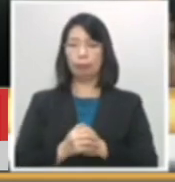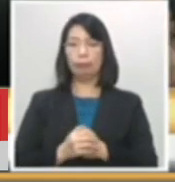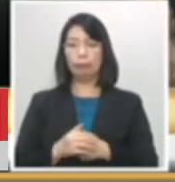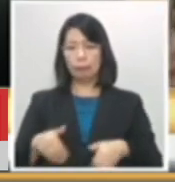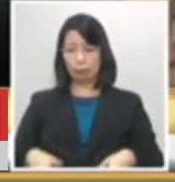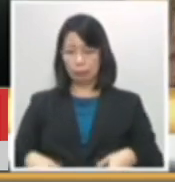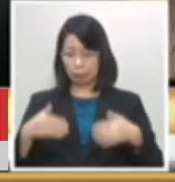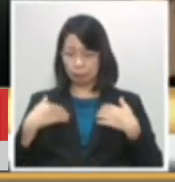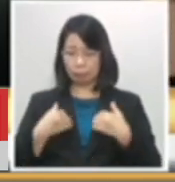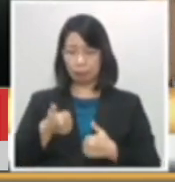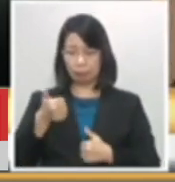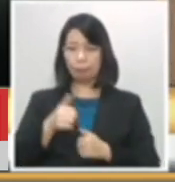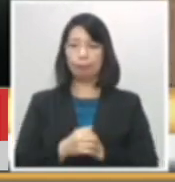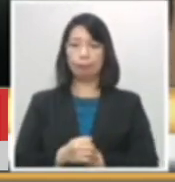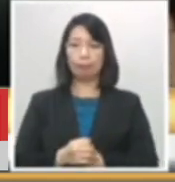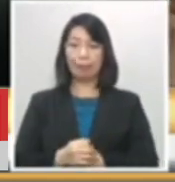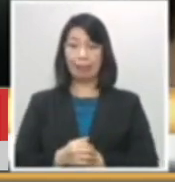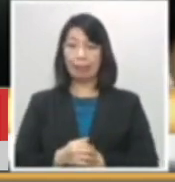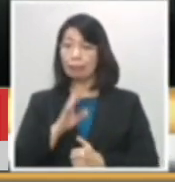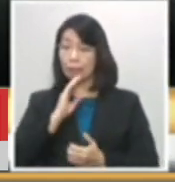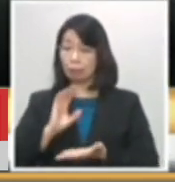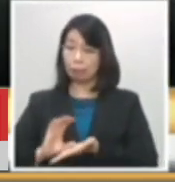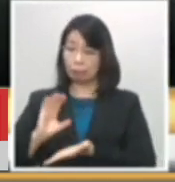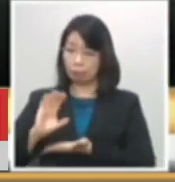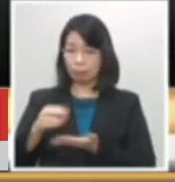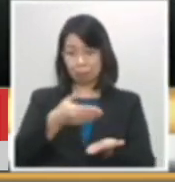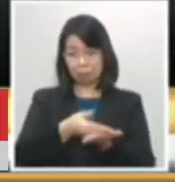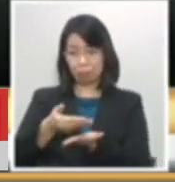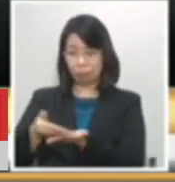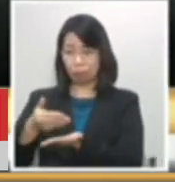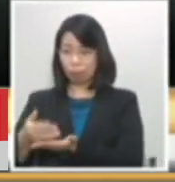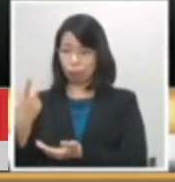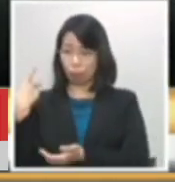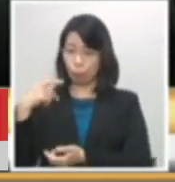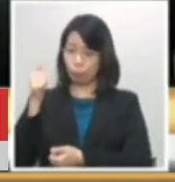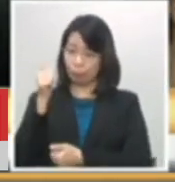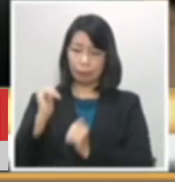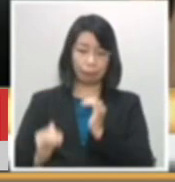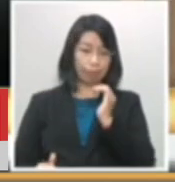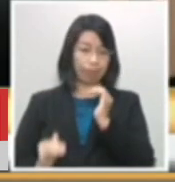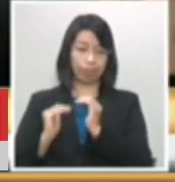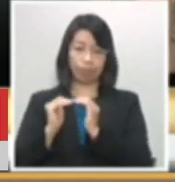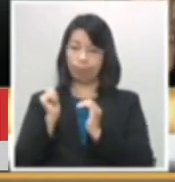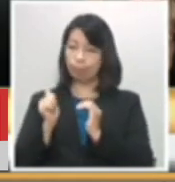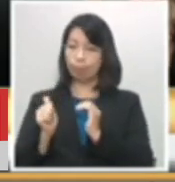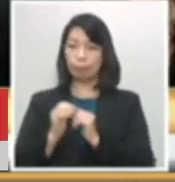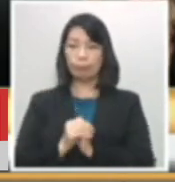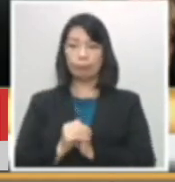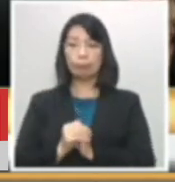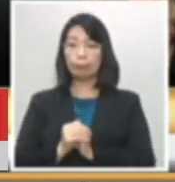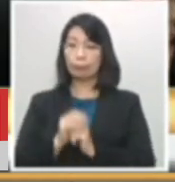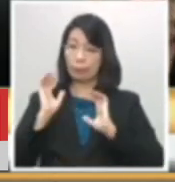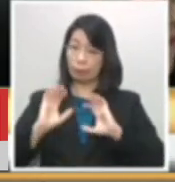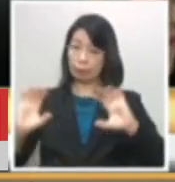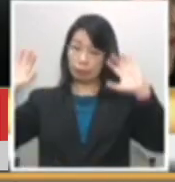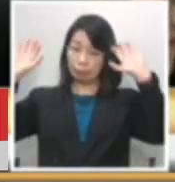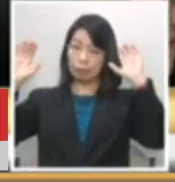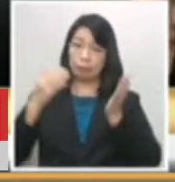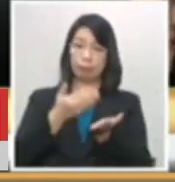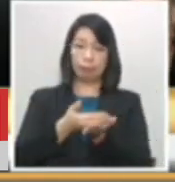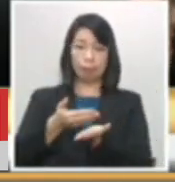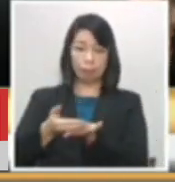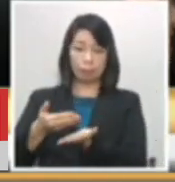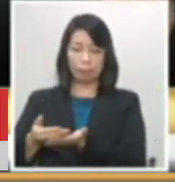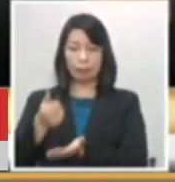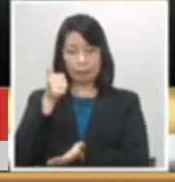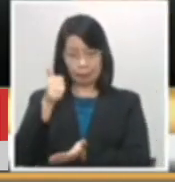ซึ่งหากงบประมาณเหล่านี้สามารถดำเนินการให้เกิดประโยชน์สูงสุดรัฐบาลสามารถใช้งบประมาณได้ถูกต้อง